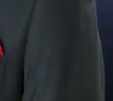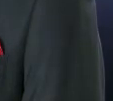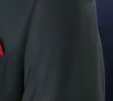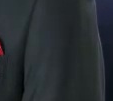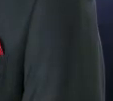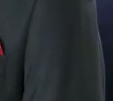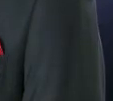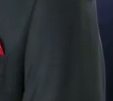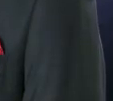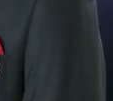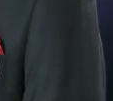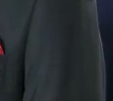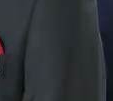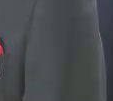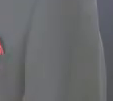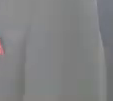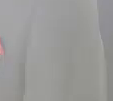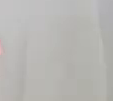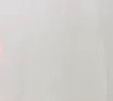semuanya